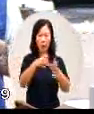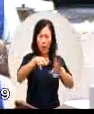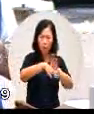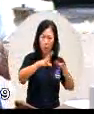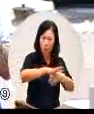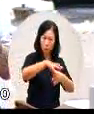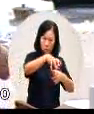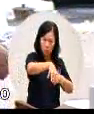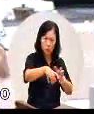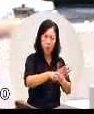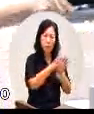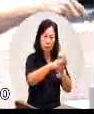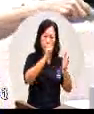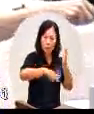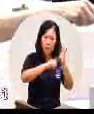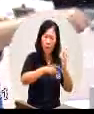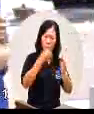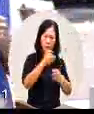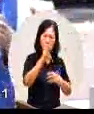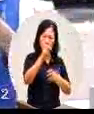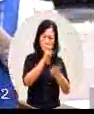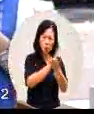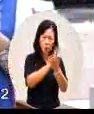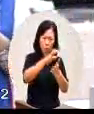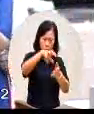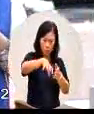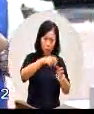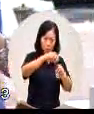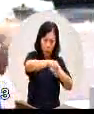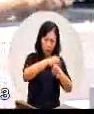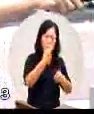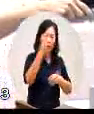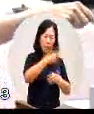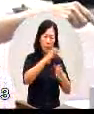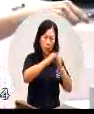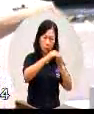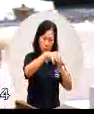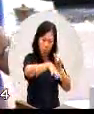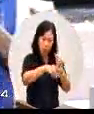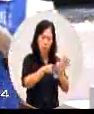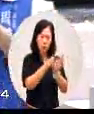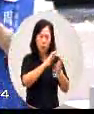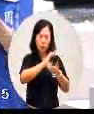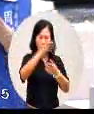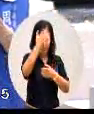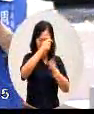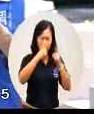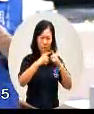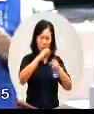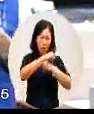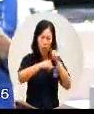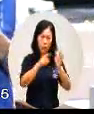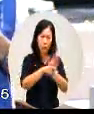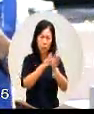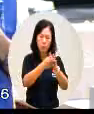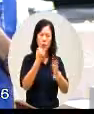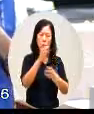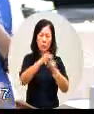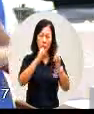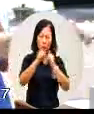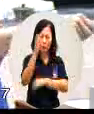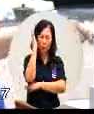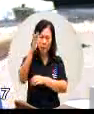做一个简易的图书分馆，社会局就长青活动中心，你民政局就做一个里活动中心集会